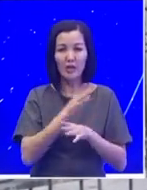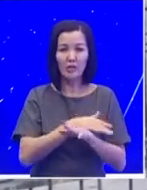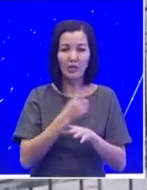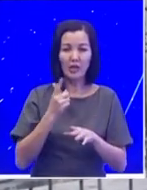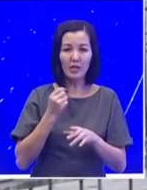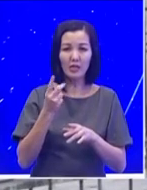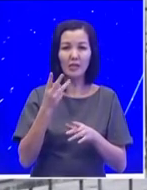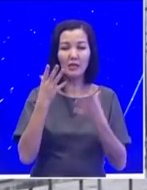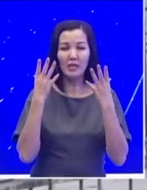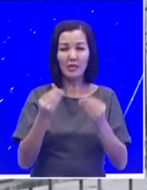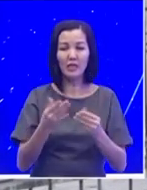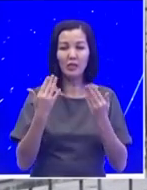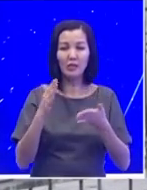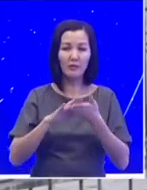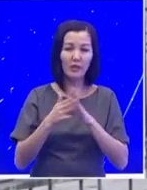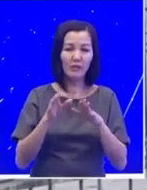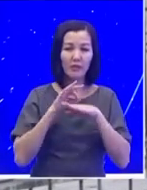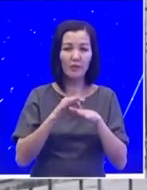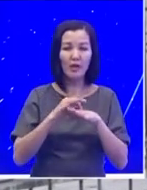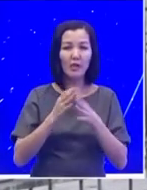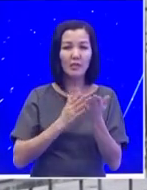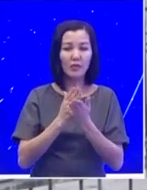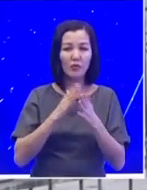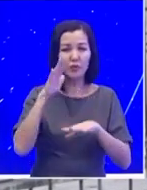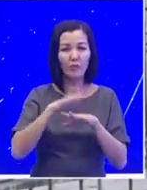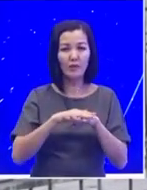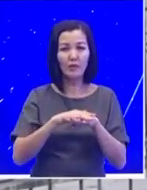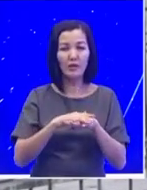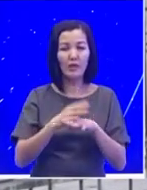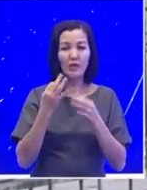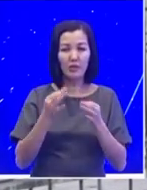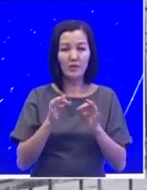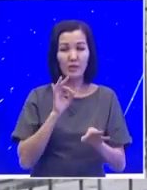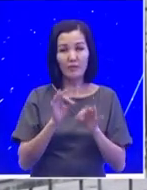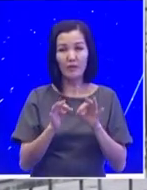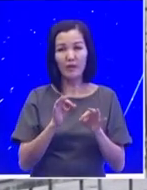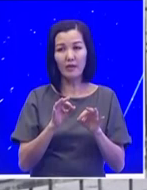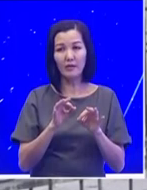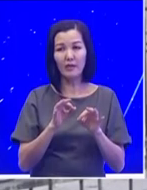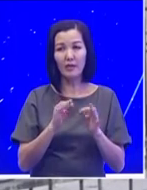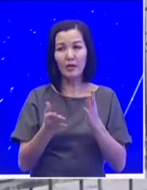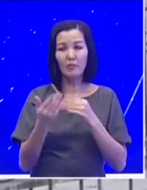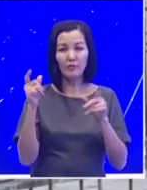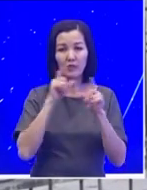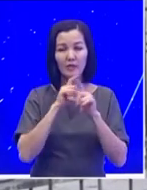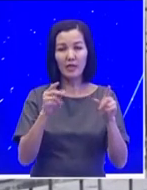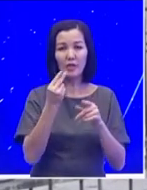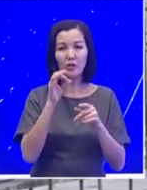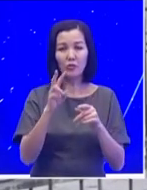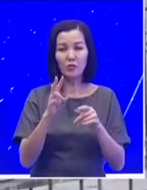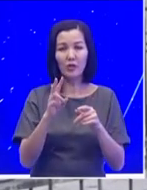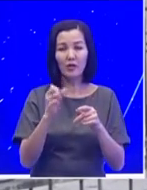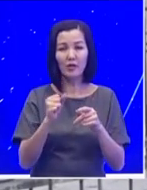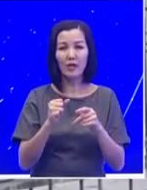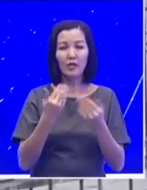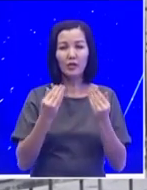дней. Сейчас мы ведем переговоры с сотрудниками банка. Пока все проходит успешно. Мы отведем под них бывшее здание ЦОНа, потому что для